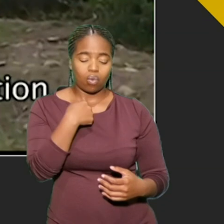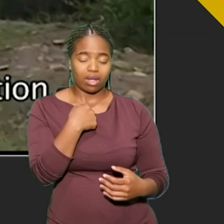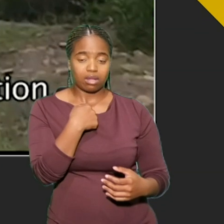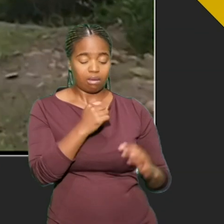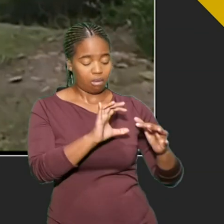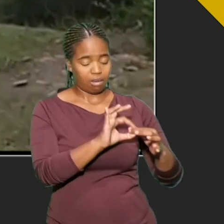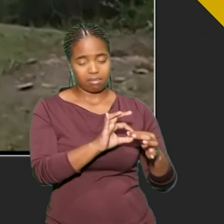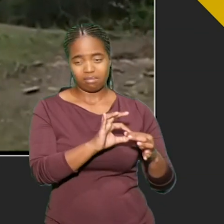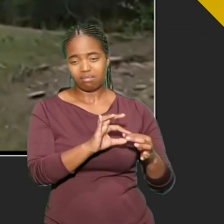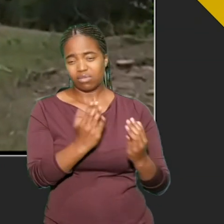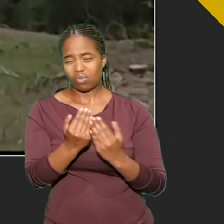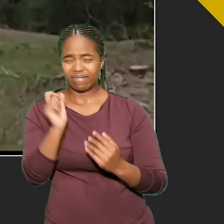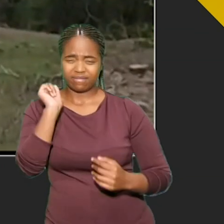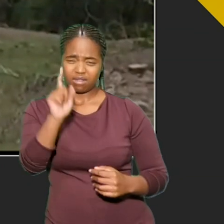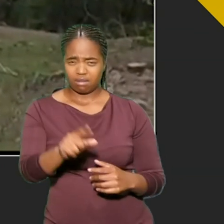ngokuna esikolweni